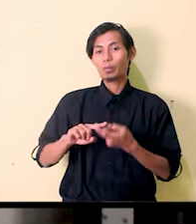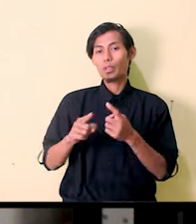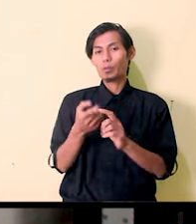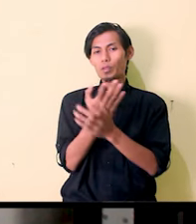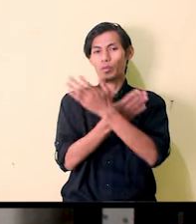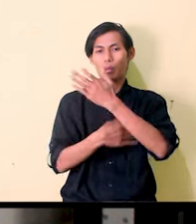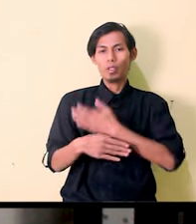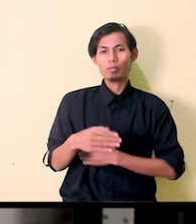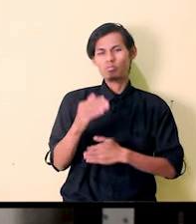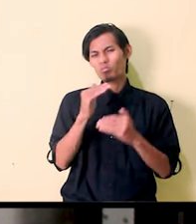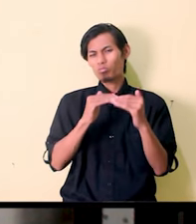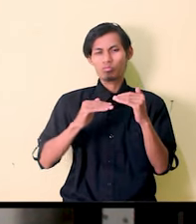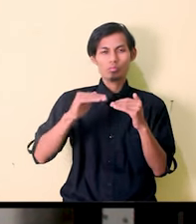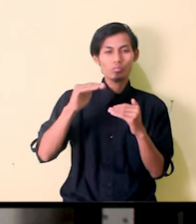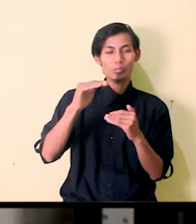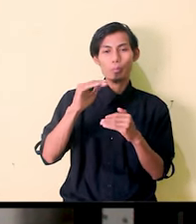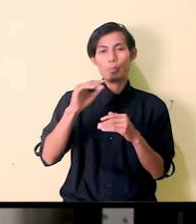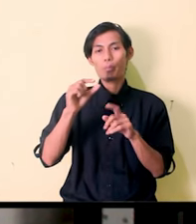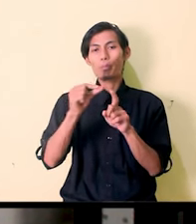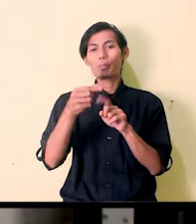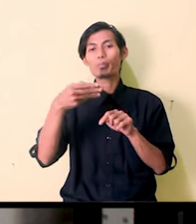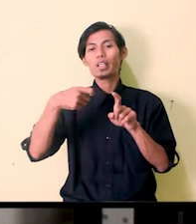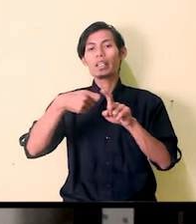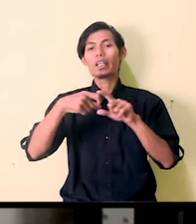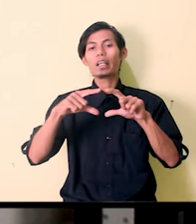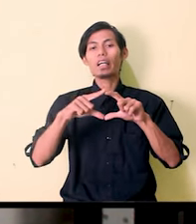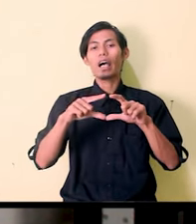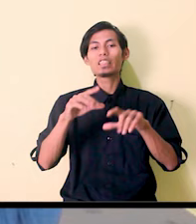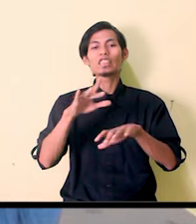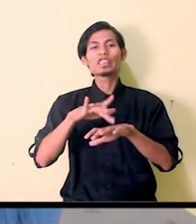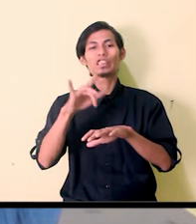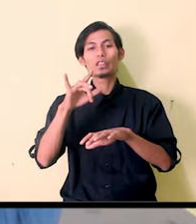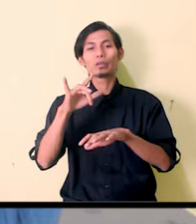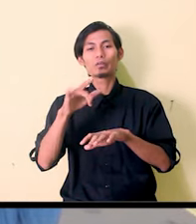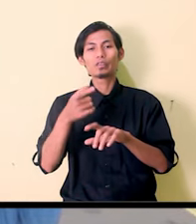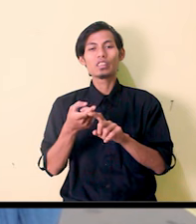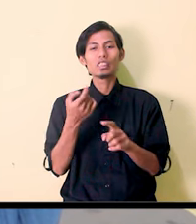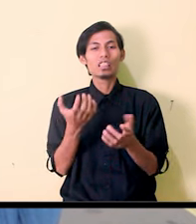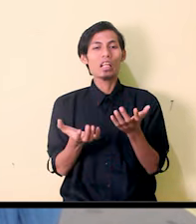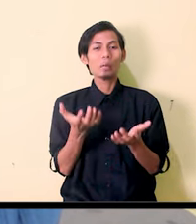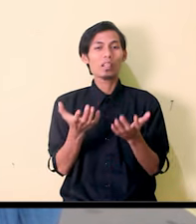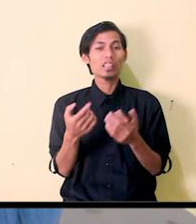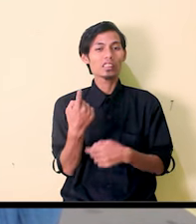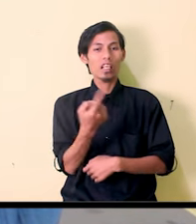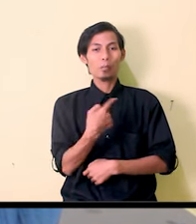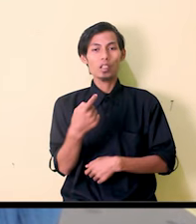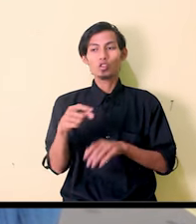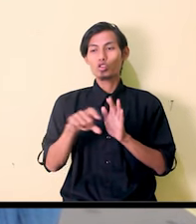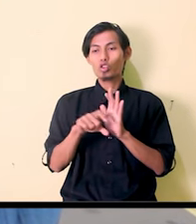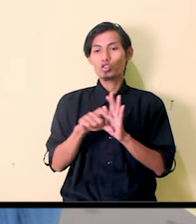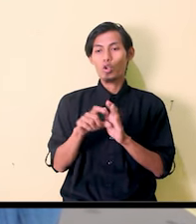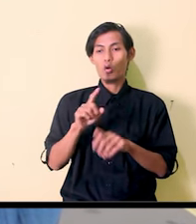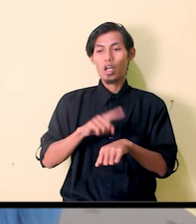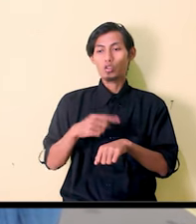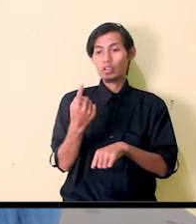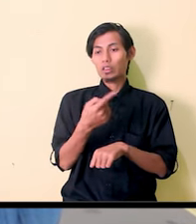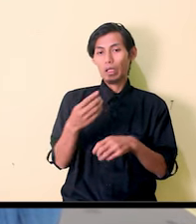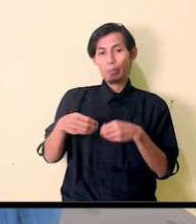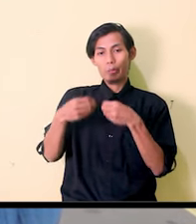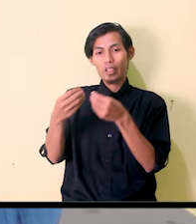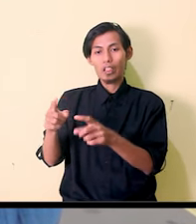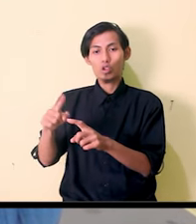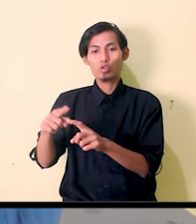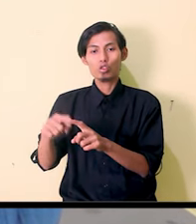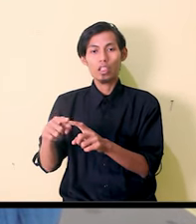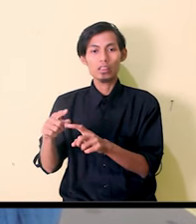ini jauh lebih peka lebih sensitif daripada kami contoh ketika kami berikan satu tugas